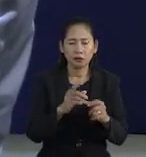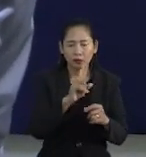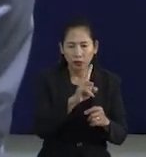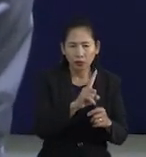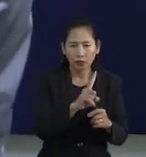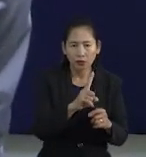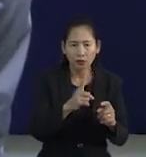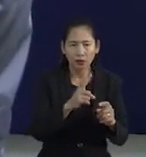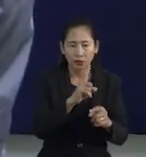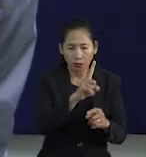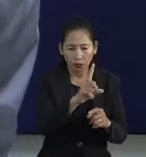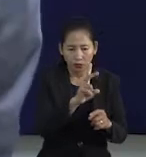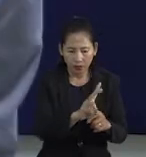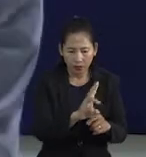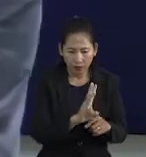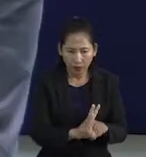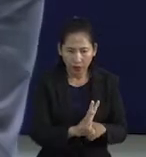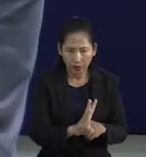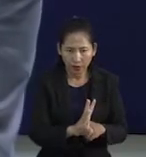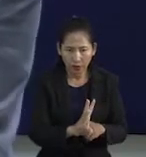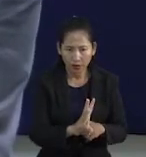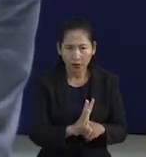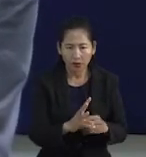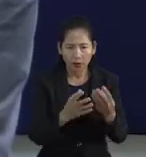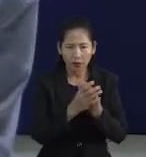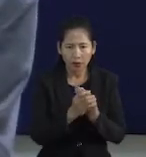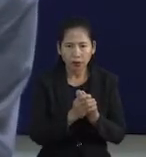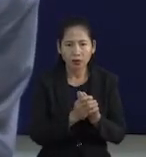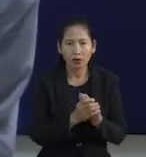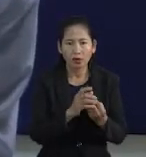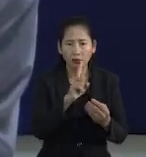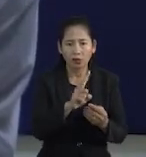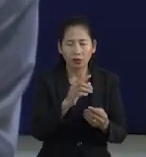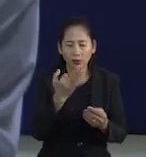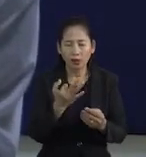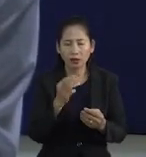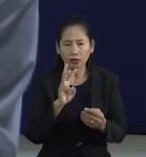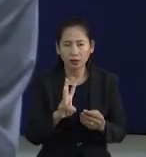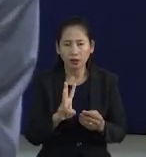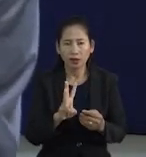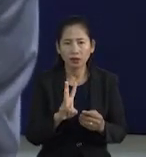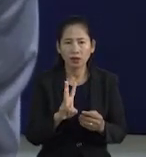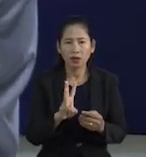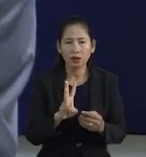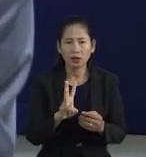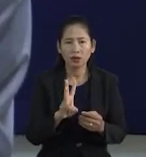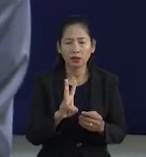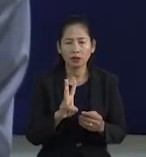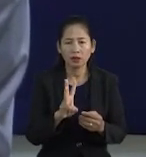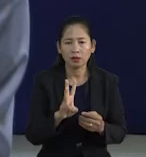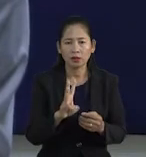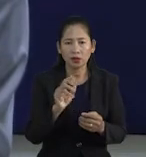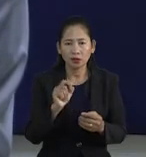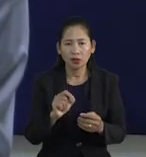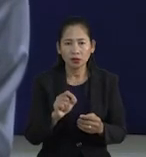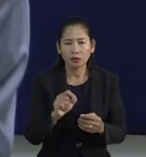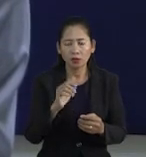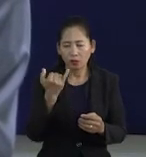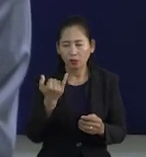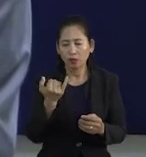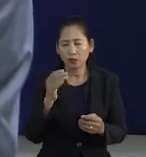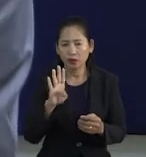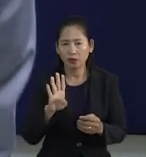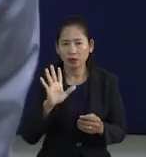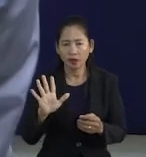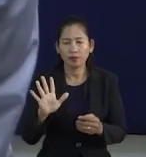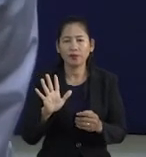lại muối đi chùm lại bầy chấn chùm nuốn mùi rối bát sập bầy nè mùi rối bát sập bầy chết và mùi